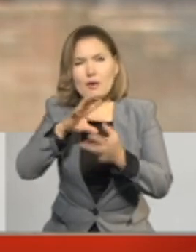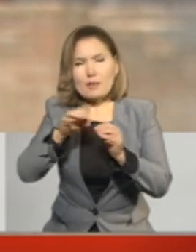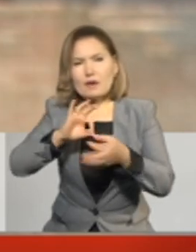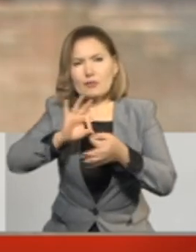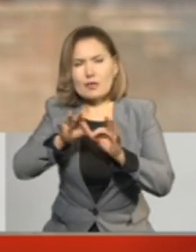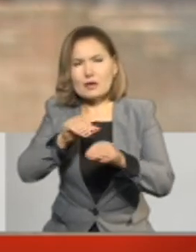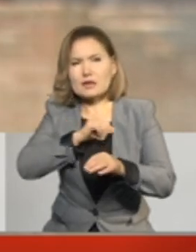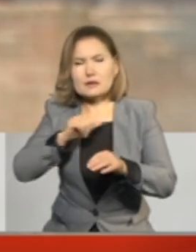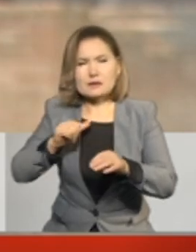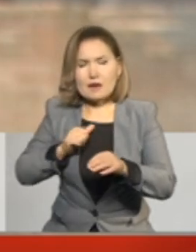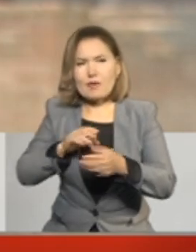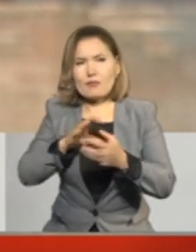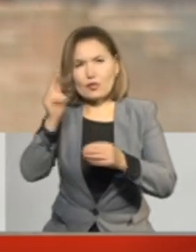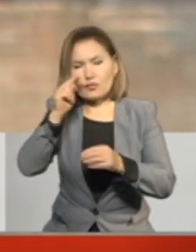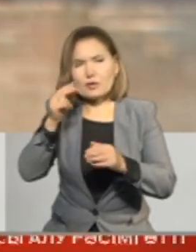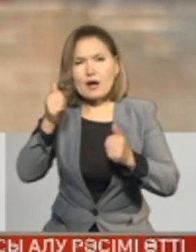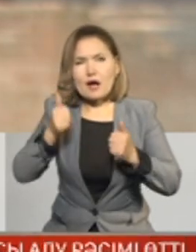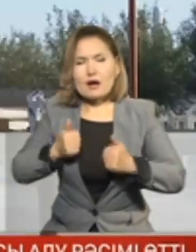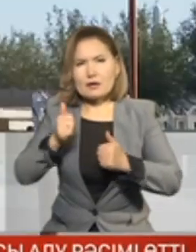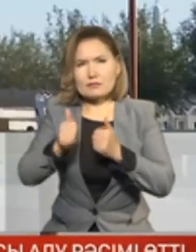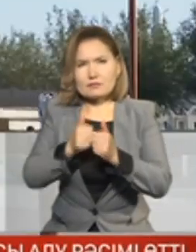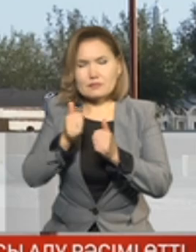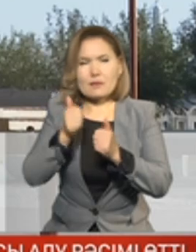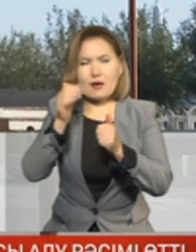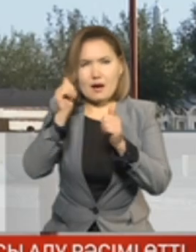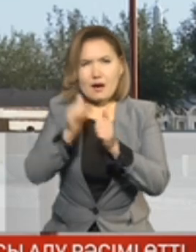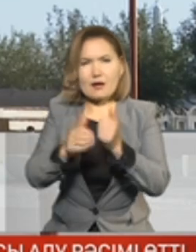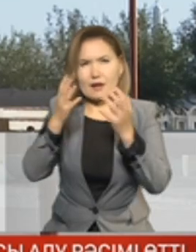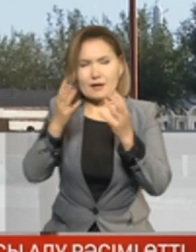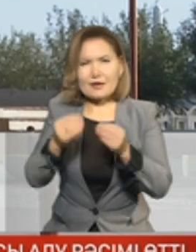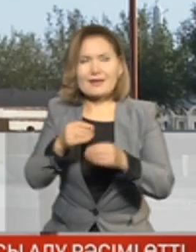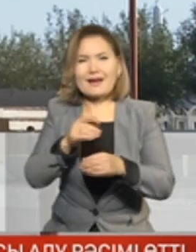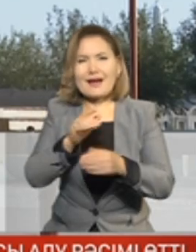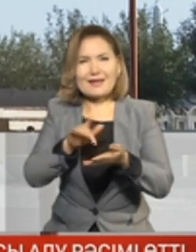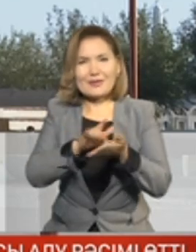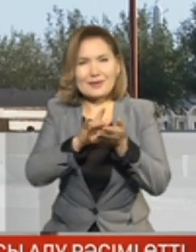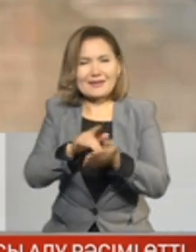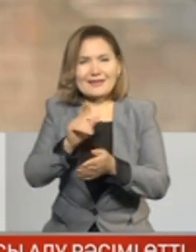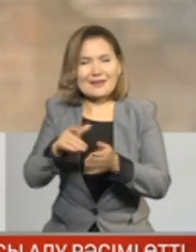бәрін өзгерттім өзім күнделікті өмірімде. Шынайы адаммен сөйлесіп,